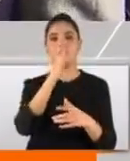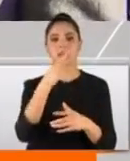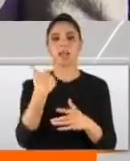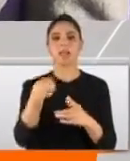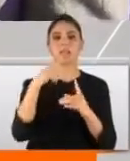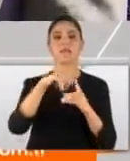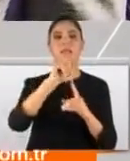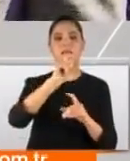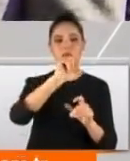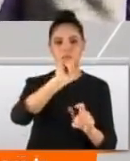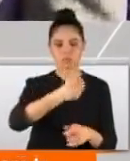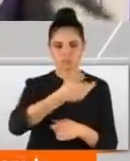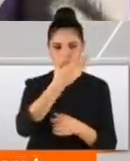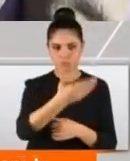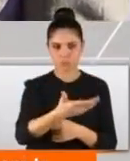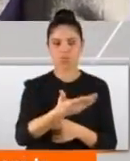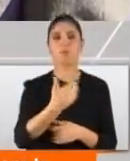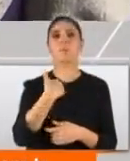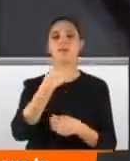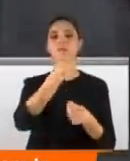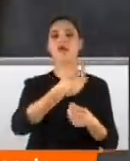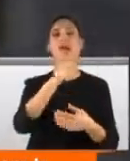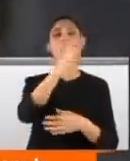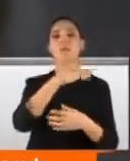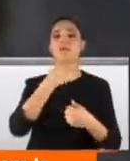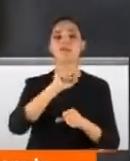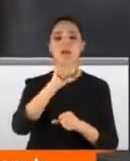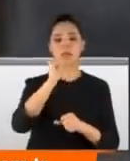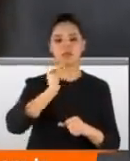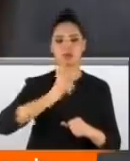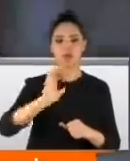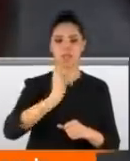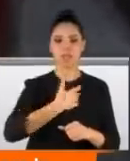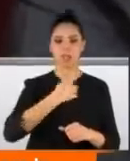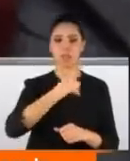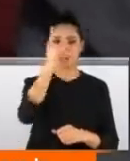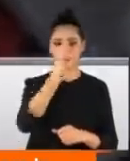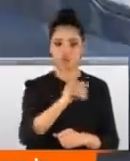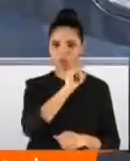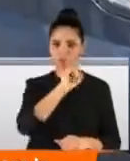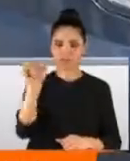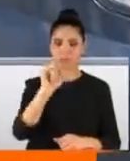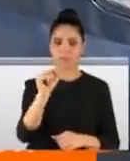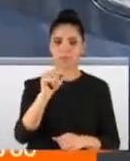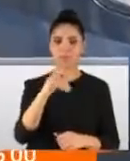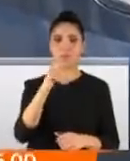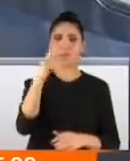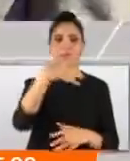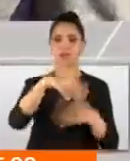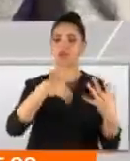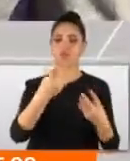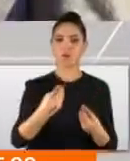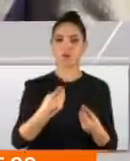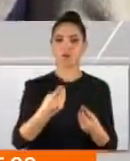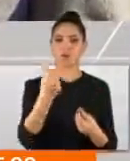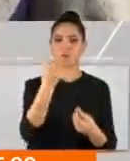şahıslar tespit ettik çünkü her önümüze gelene teslim edemezdik. Çanta sahibi önce hiç beklemediği bir tepki verdi. Bir karışıklık oldu galiba. Ne oldu?